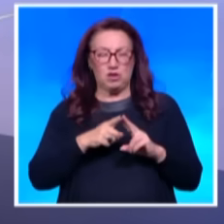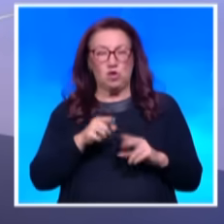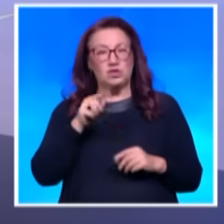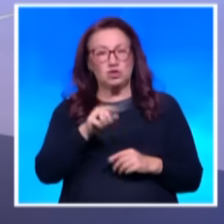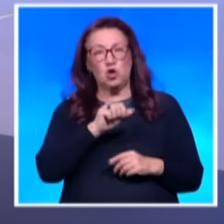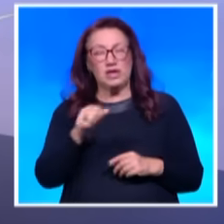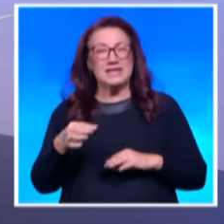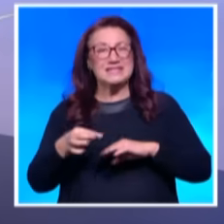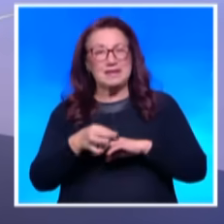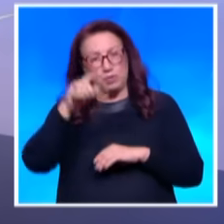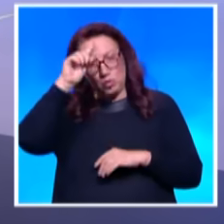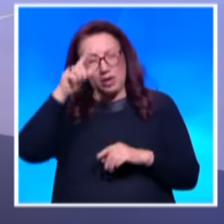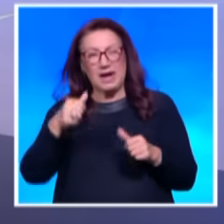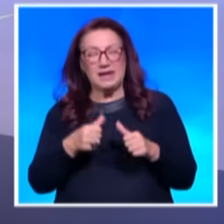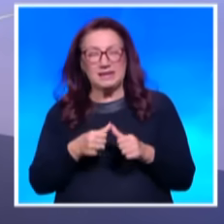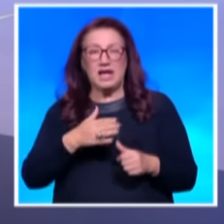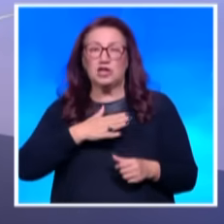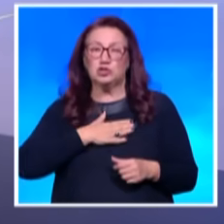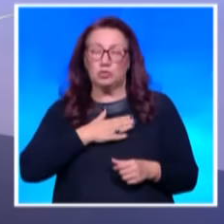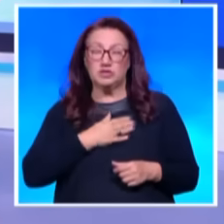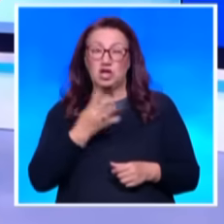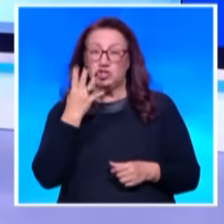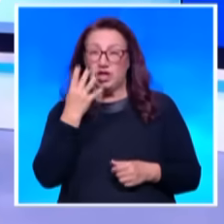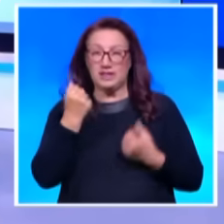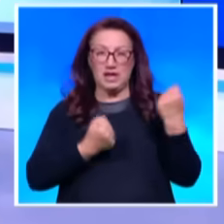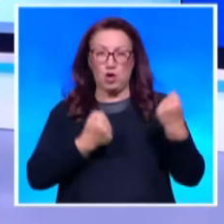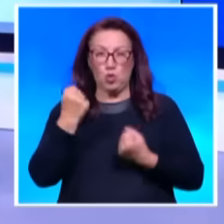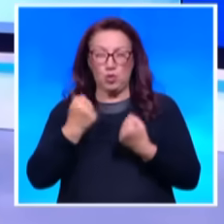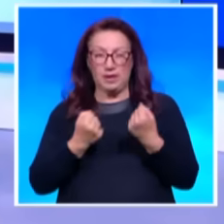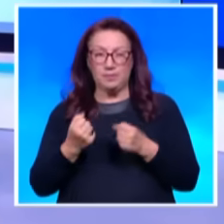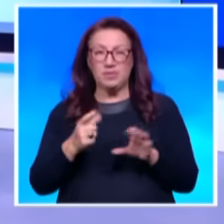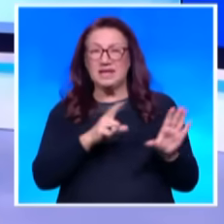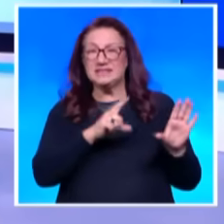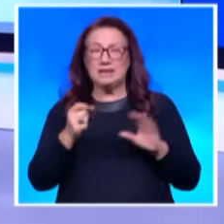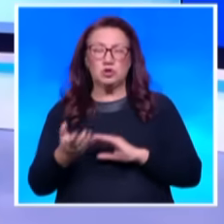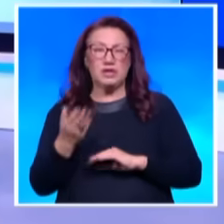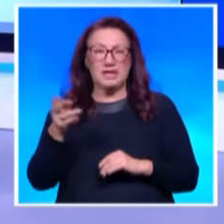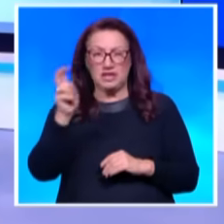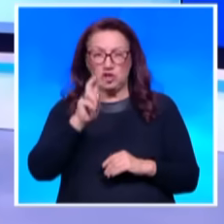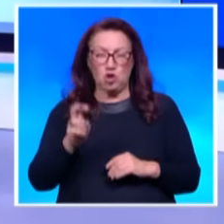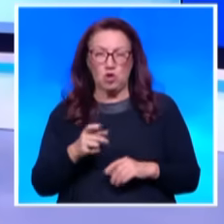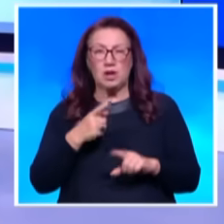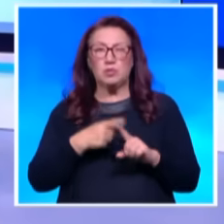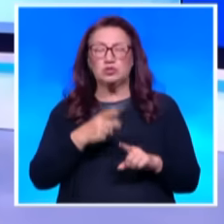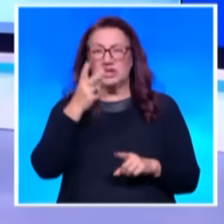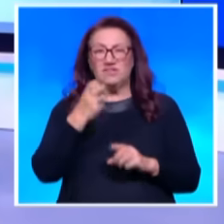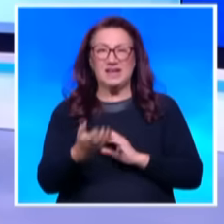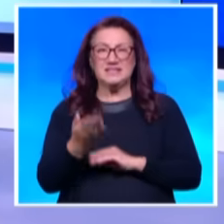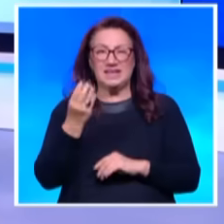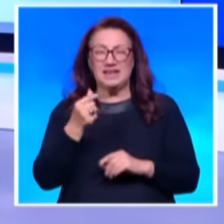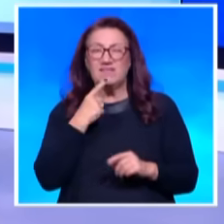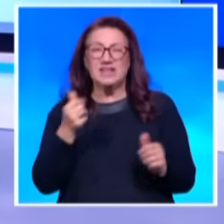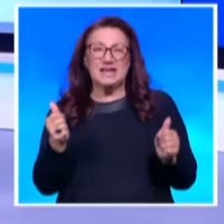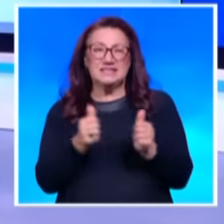са собственици на общо 4 автомобила. 700 000 долара и 20 000 лева има съпредседателят на